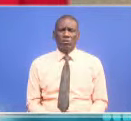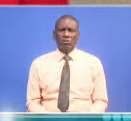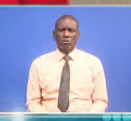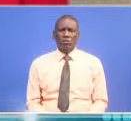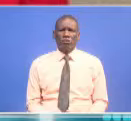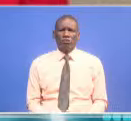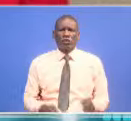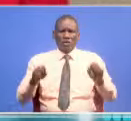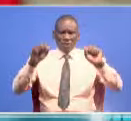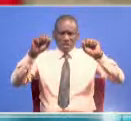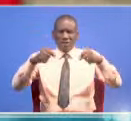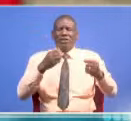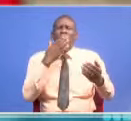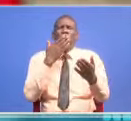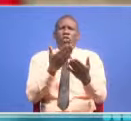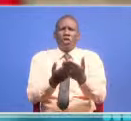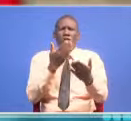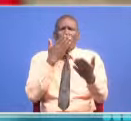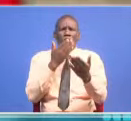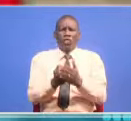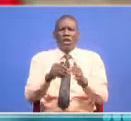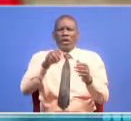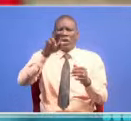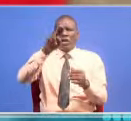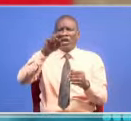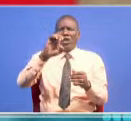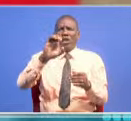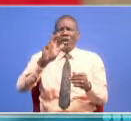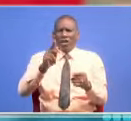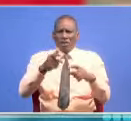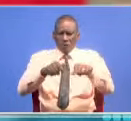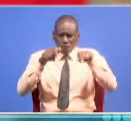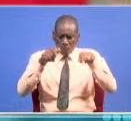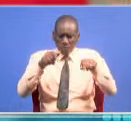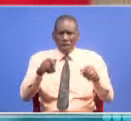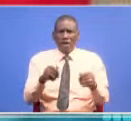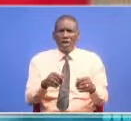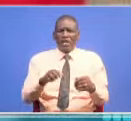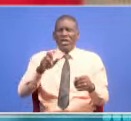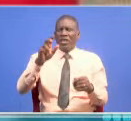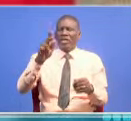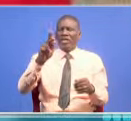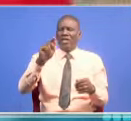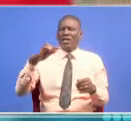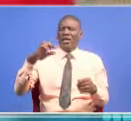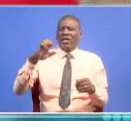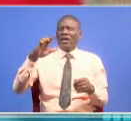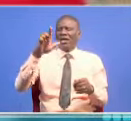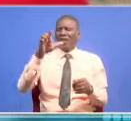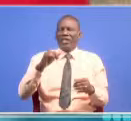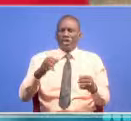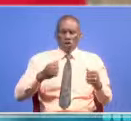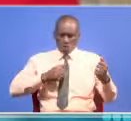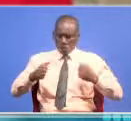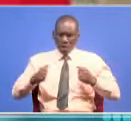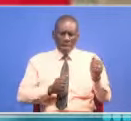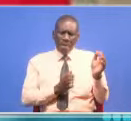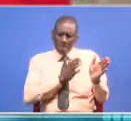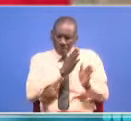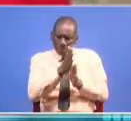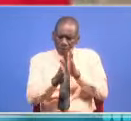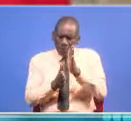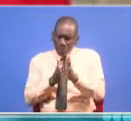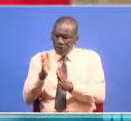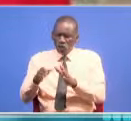Naam, asante sana mwenzangu Nick Wambua kutoka hapa jiji la Kigali nchini Rwanda. Ni kwamba matayarisho